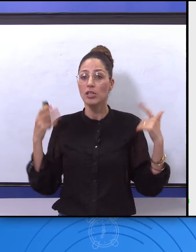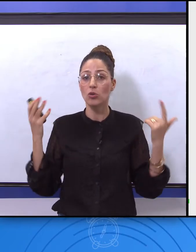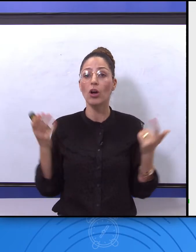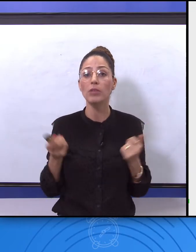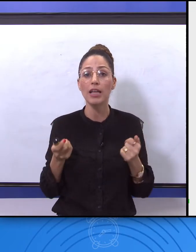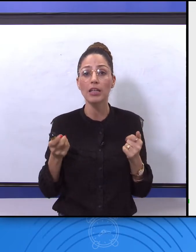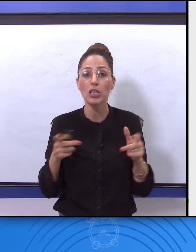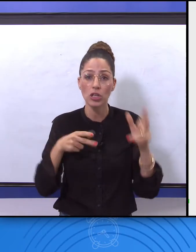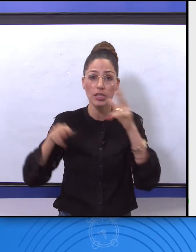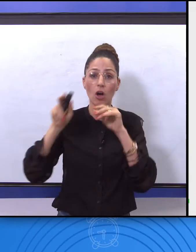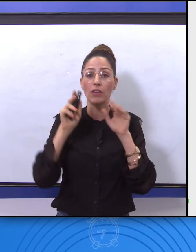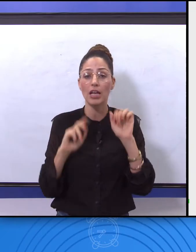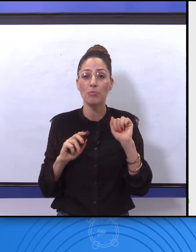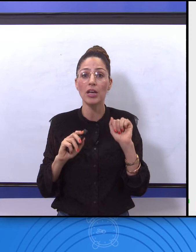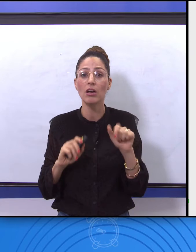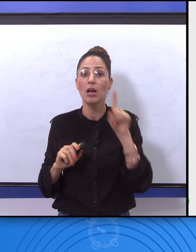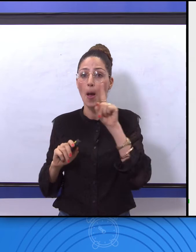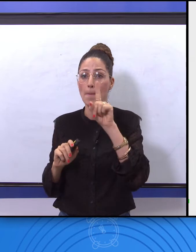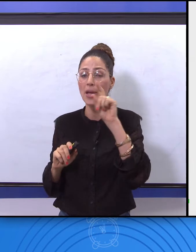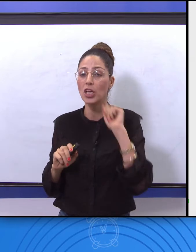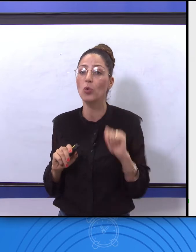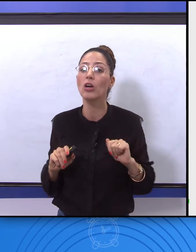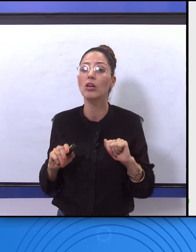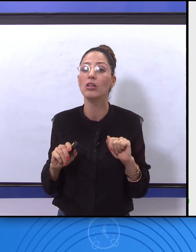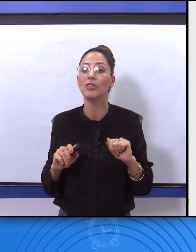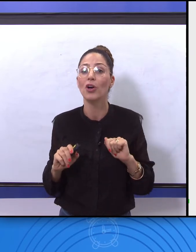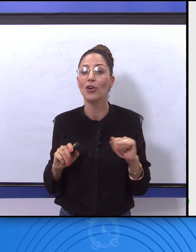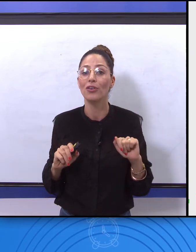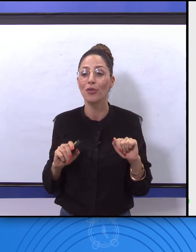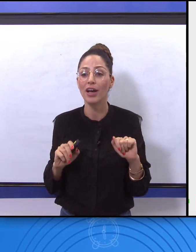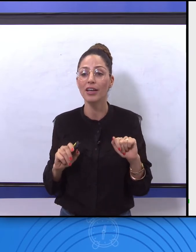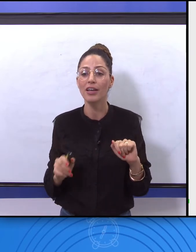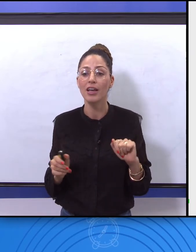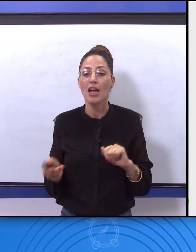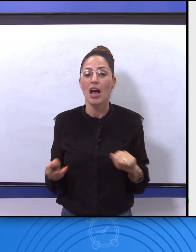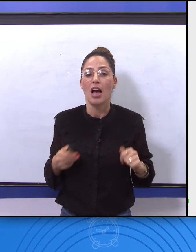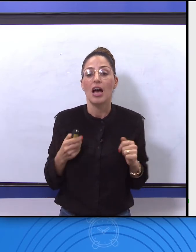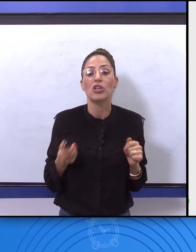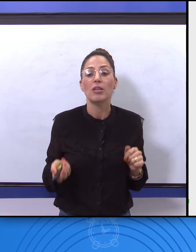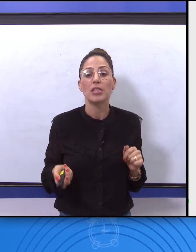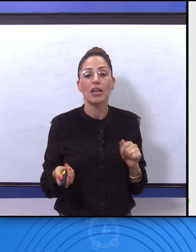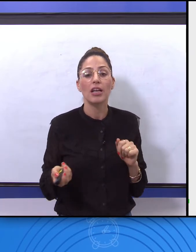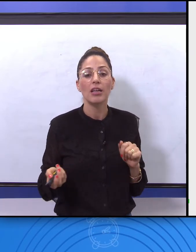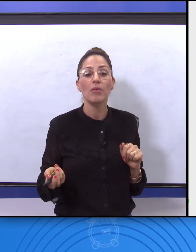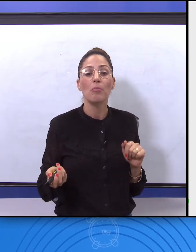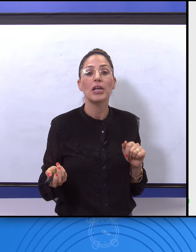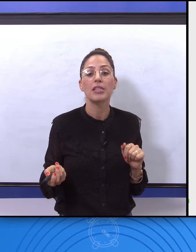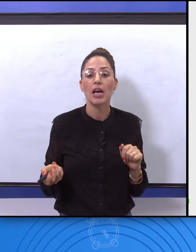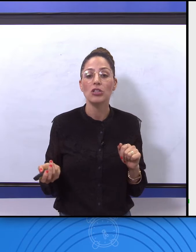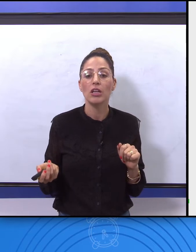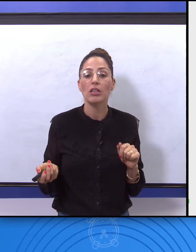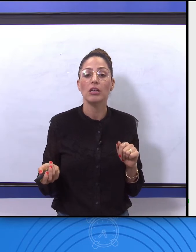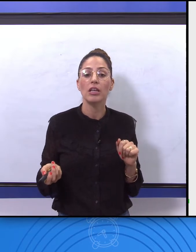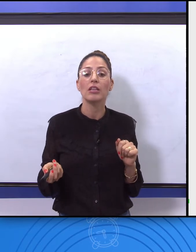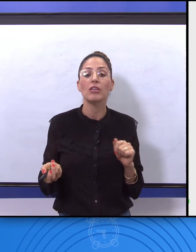קולאז', זוכרים את הטכניקה של לגזור ולהדביק? בדיוק. אוקיי? אז כשאתם מסתכלים